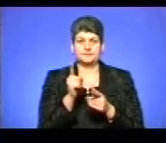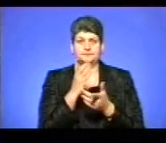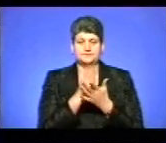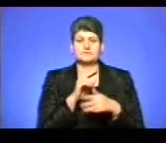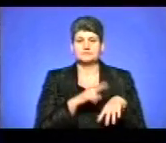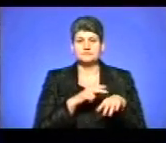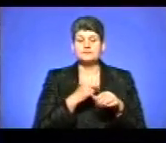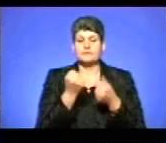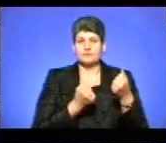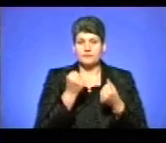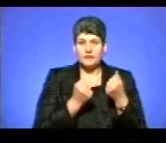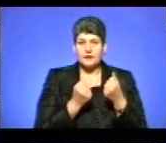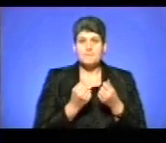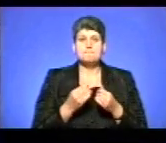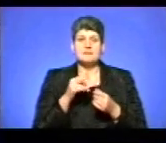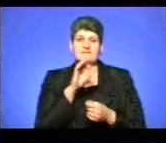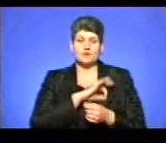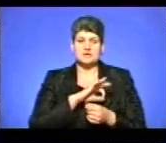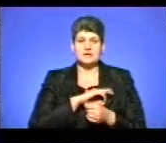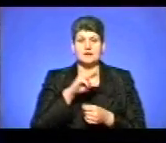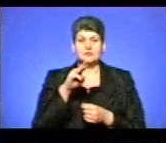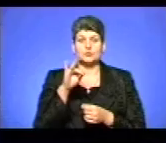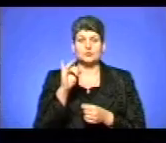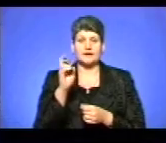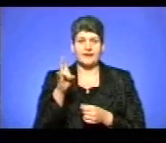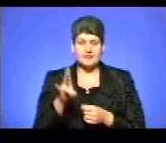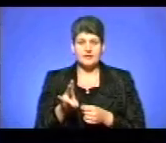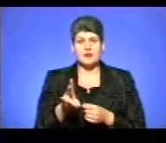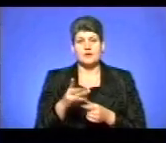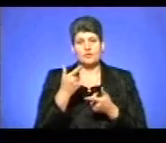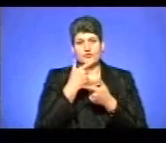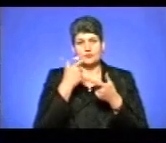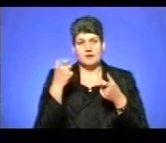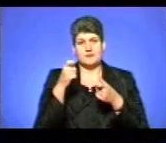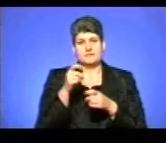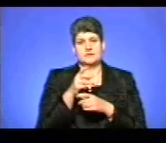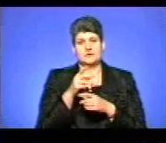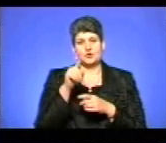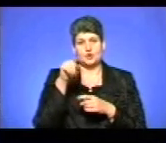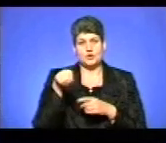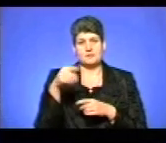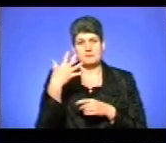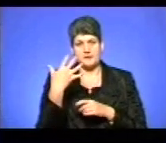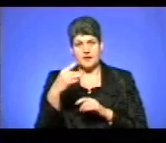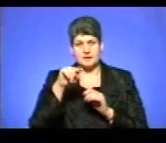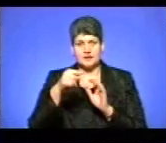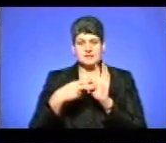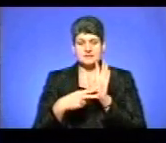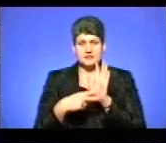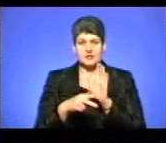Про використання приладу TrueCam водіїв повідомляє інформаційно-вказівний знак номер 570, який